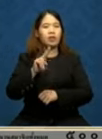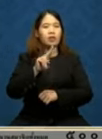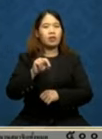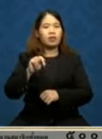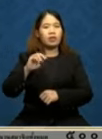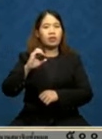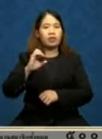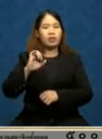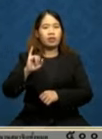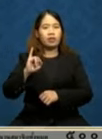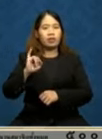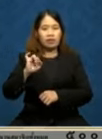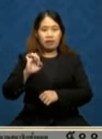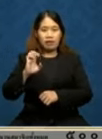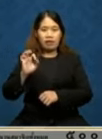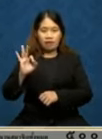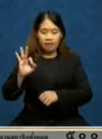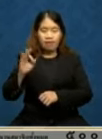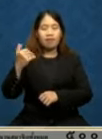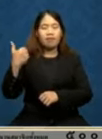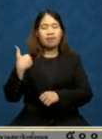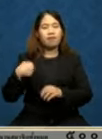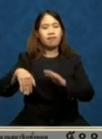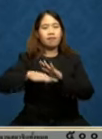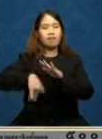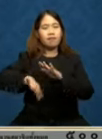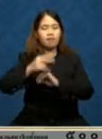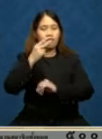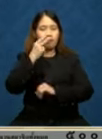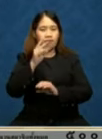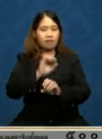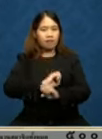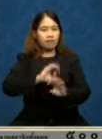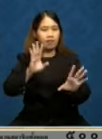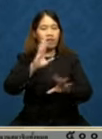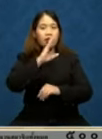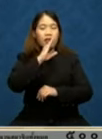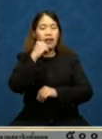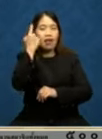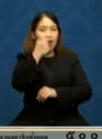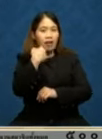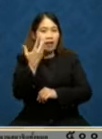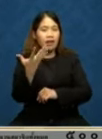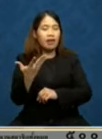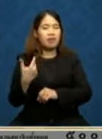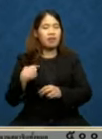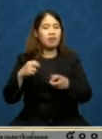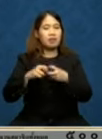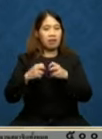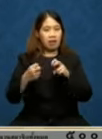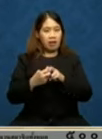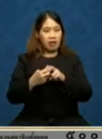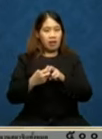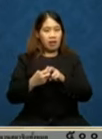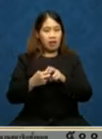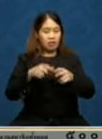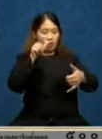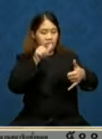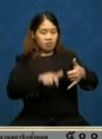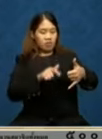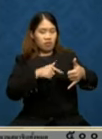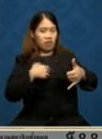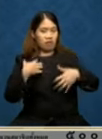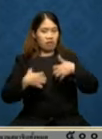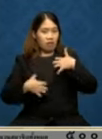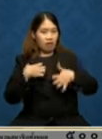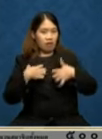ชี้ให้เห็นหลักฐานเชิงประจักษ์ต่อเนื่องว่าหากเคยตกเป็นเหยื่อความรุนแรงทางร่างกายทางเพศทางอ